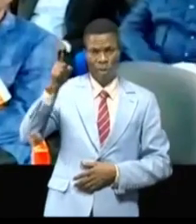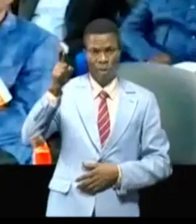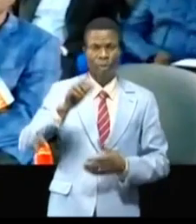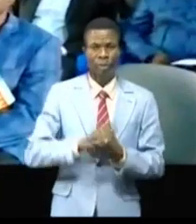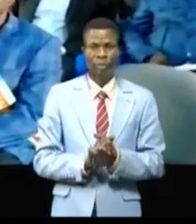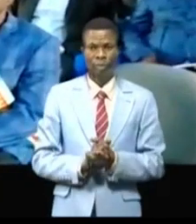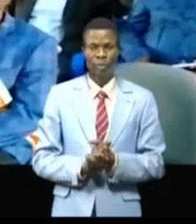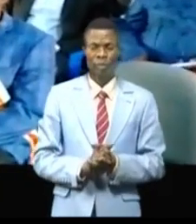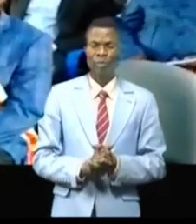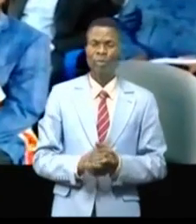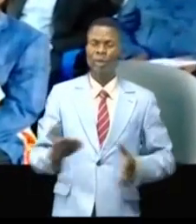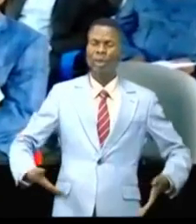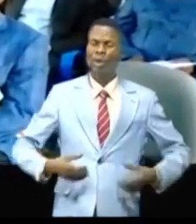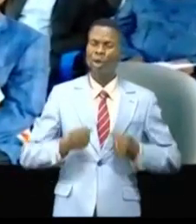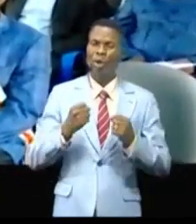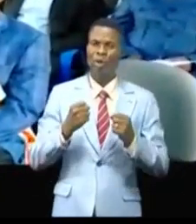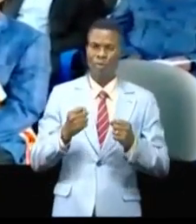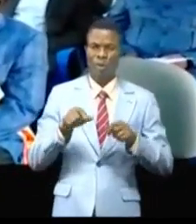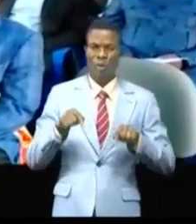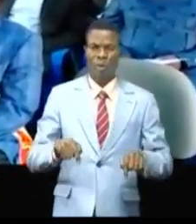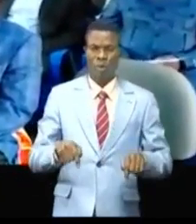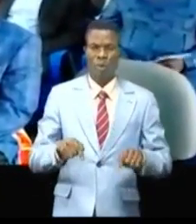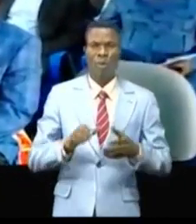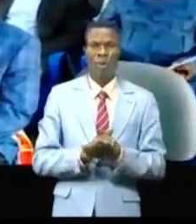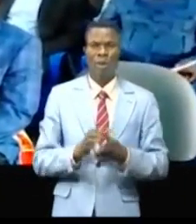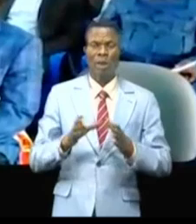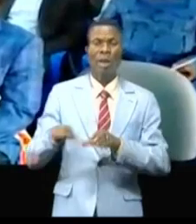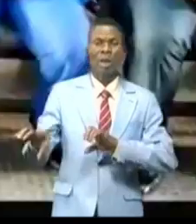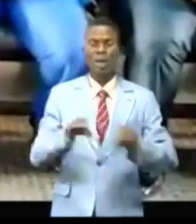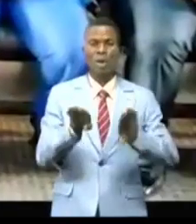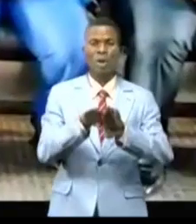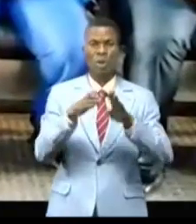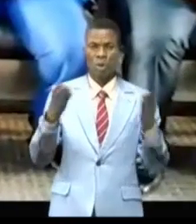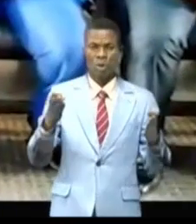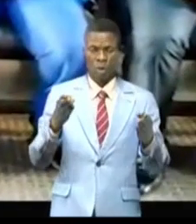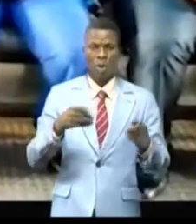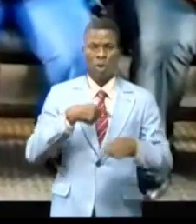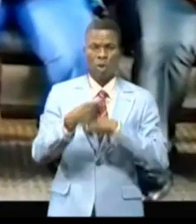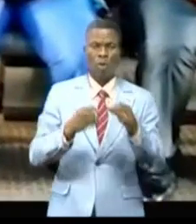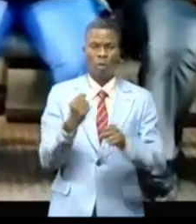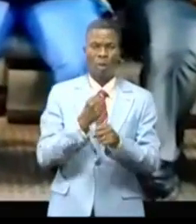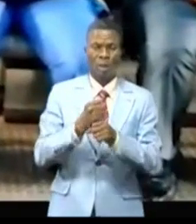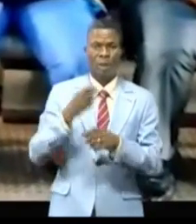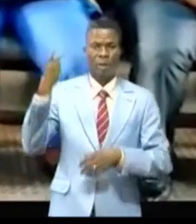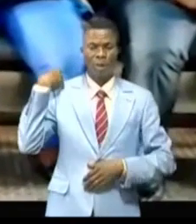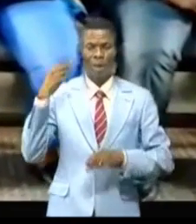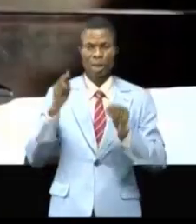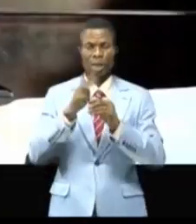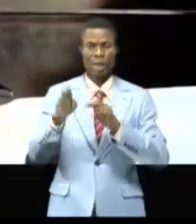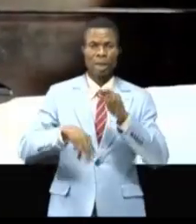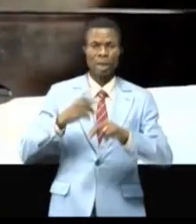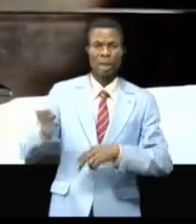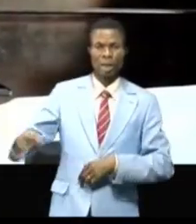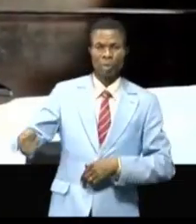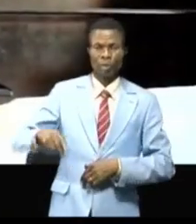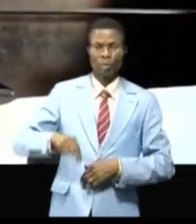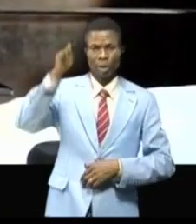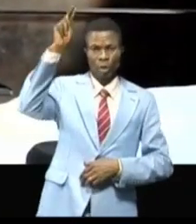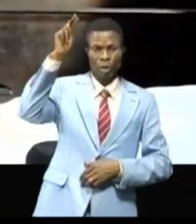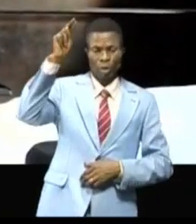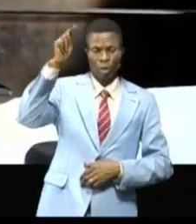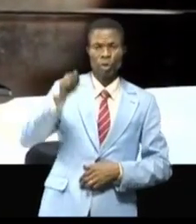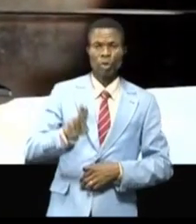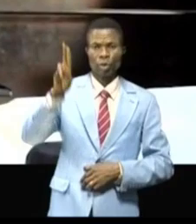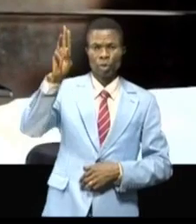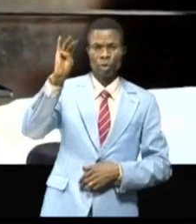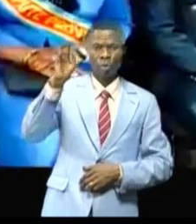connu une ambiance toute particulière ce jour, avec la cérémonie officielle de la rentrée parlementaire de l'Assemblée provinciale du Nord Ubangi. Recèle